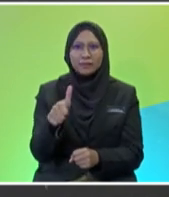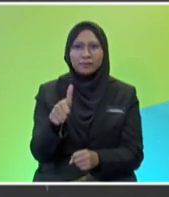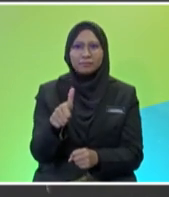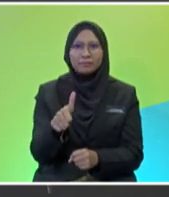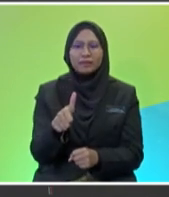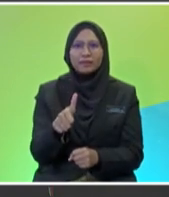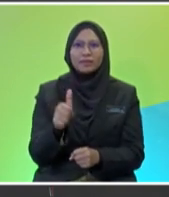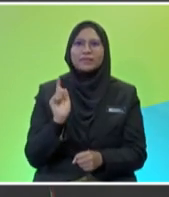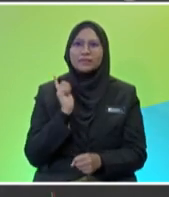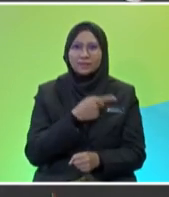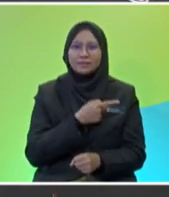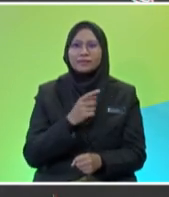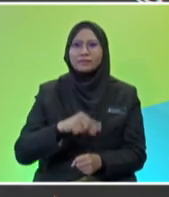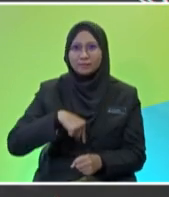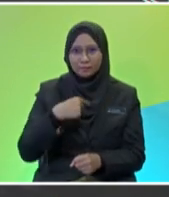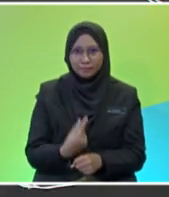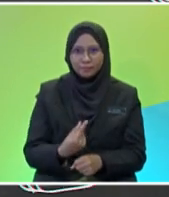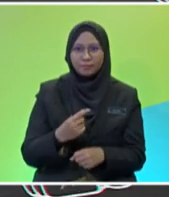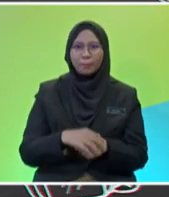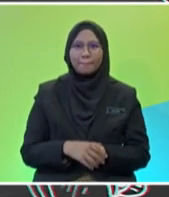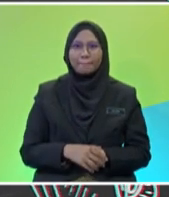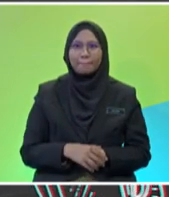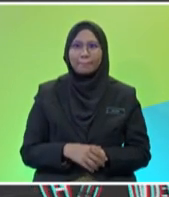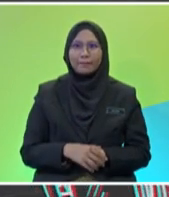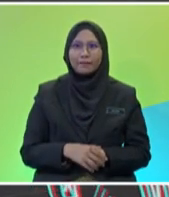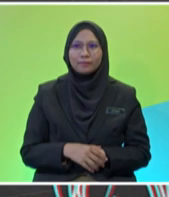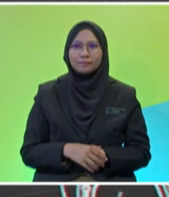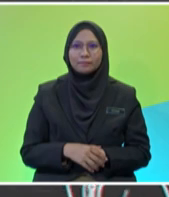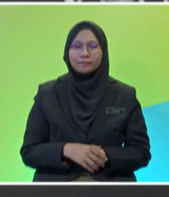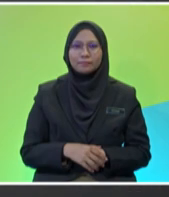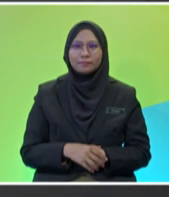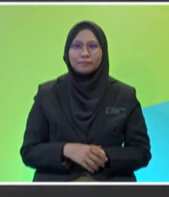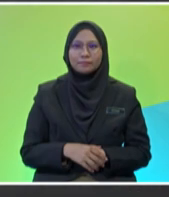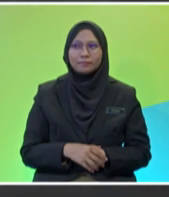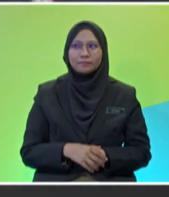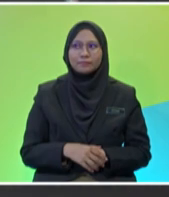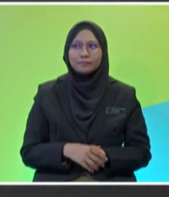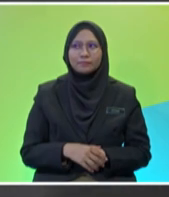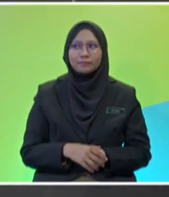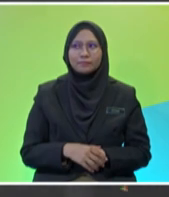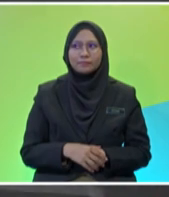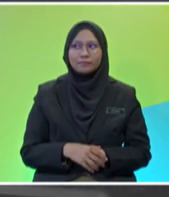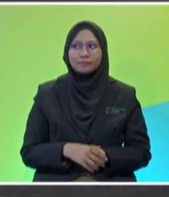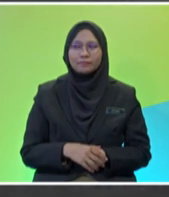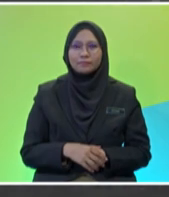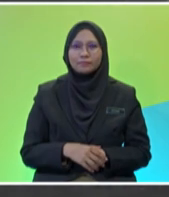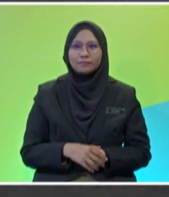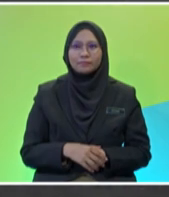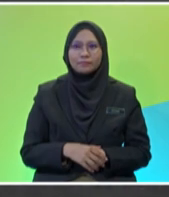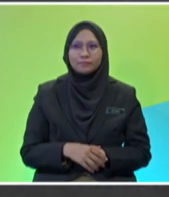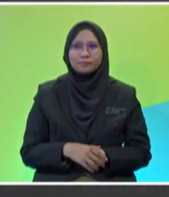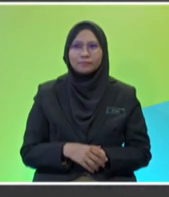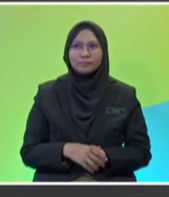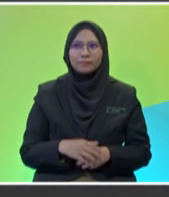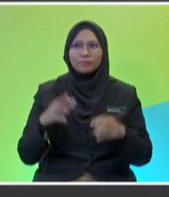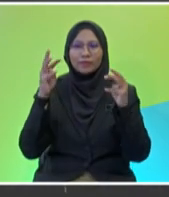gembiralah seterusnya padahal itu sebagai rakyat rakyat ataupun kita sebagai